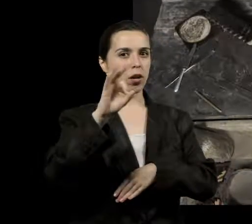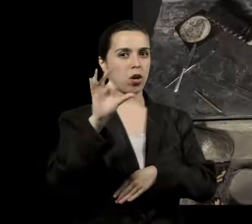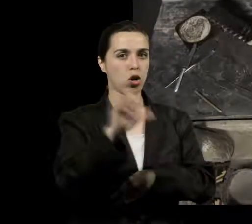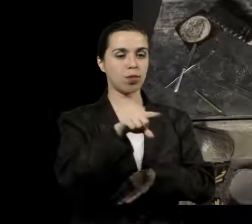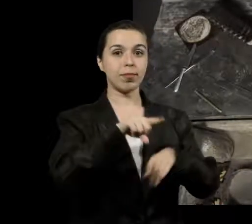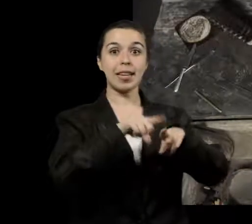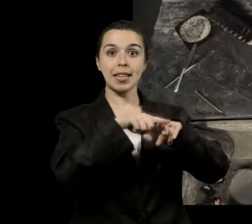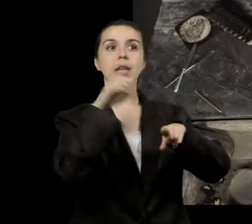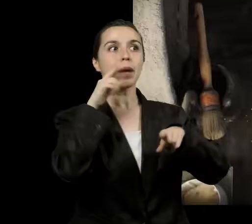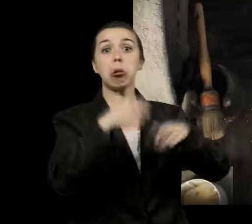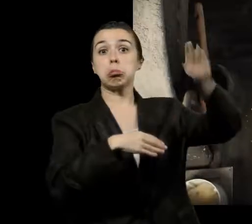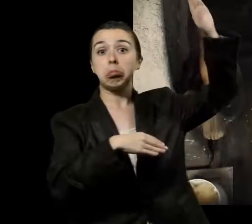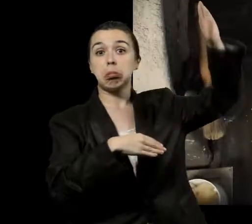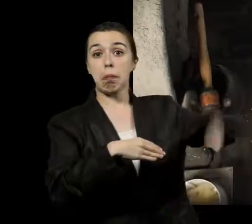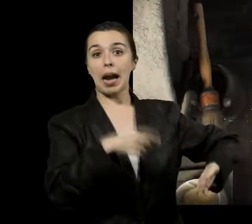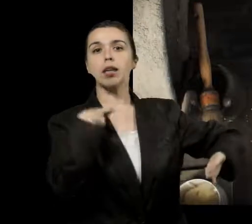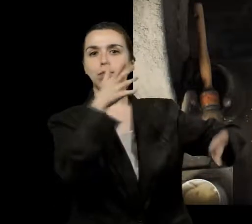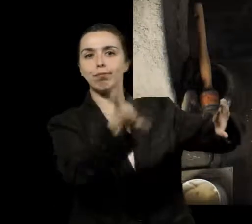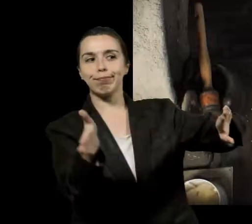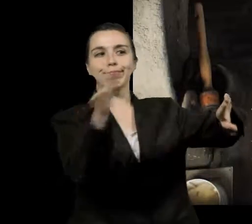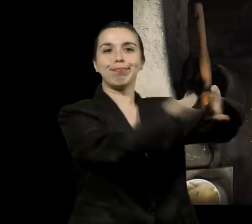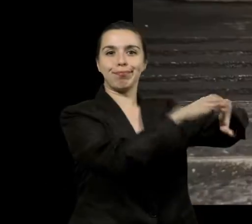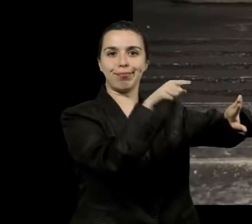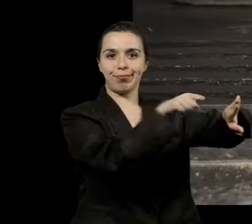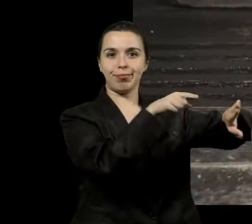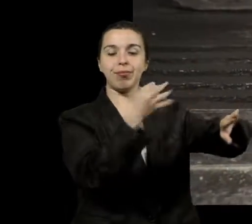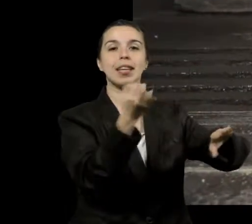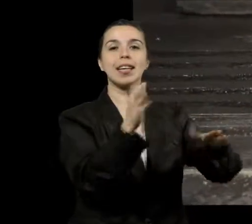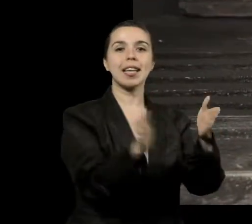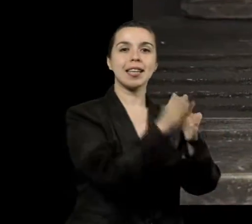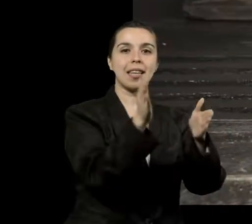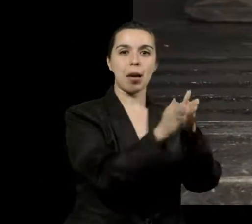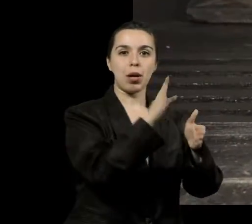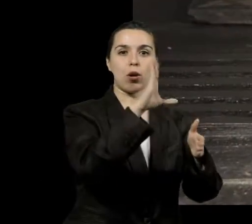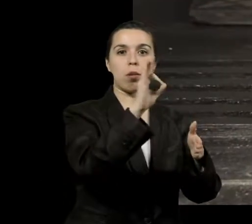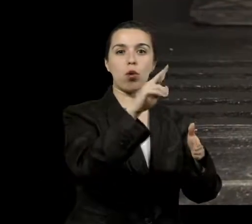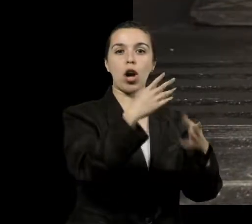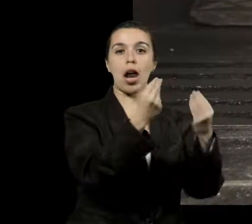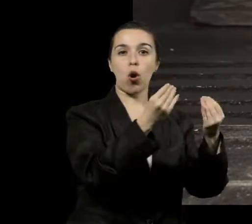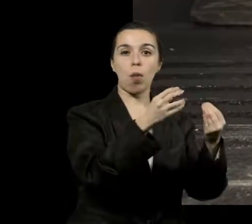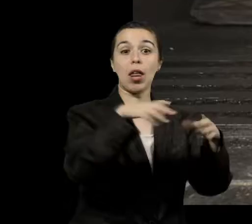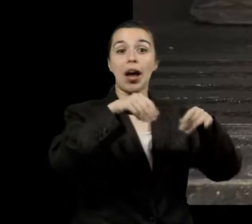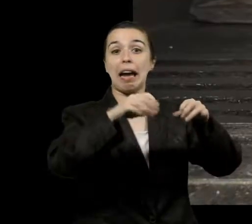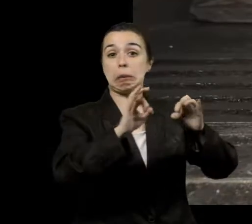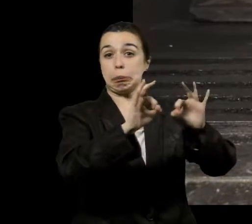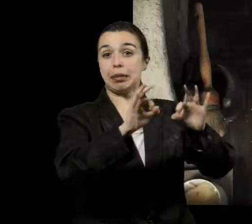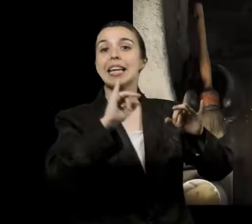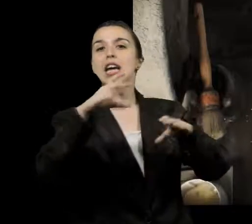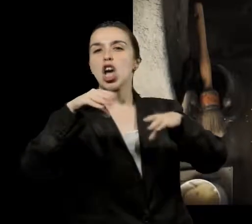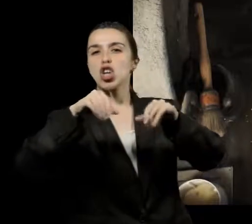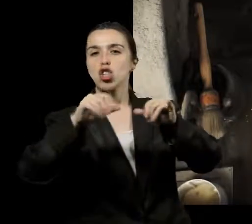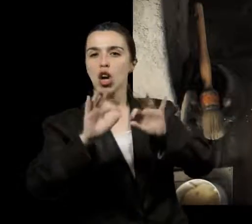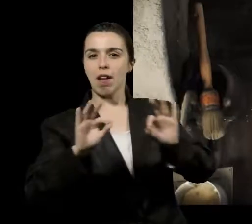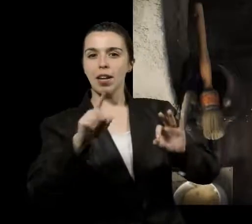La tercera capa i última s'anomena gros. És la que s'adhereix a l'arquitectura. Està formada per una barreja humida